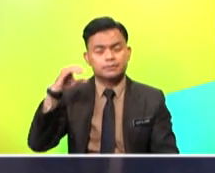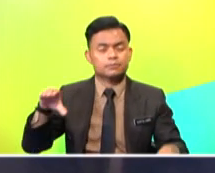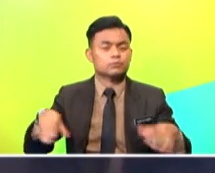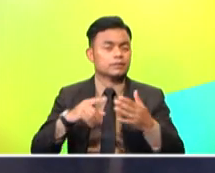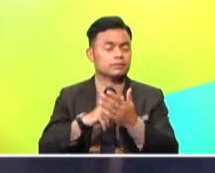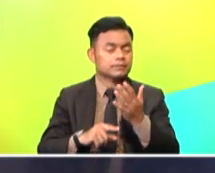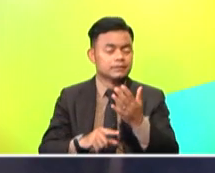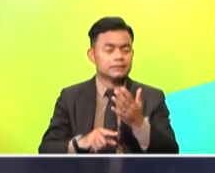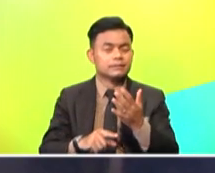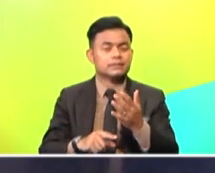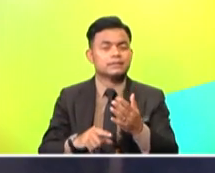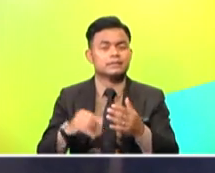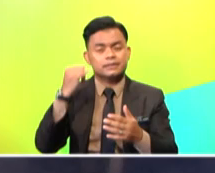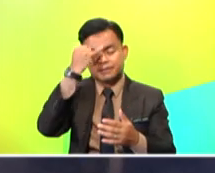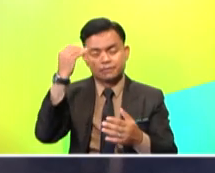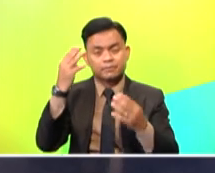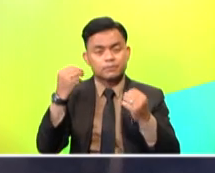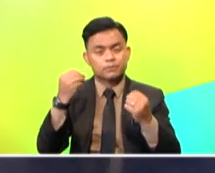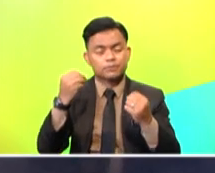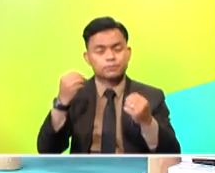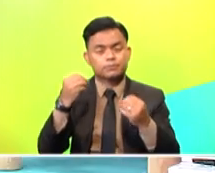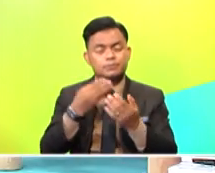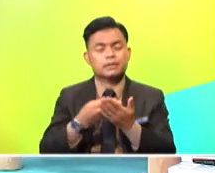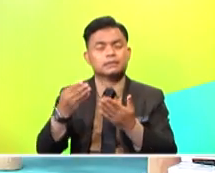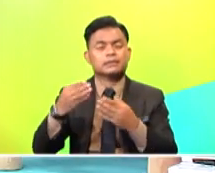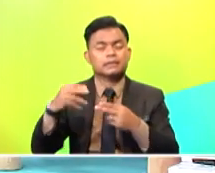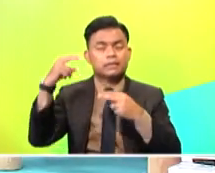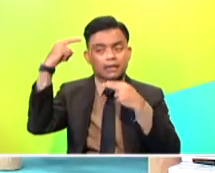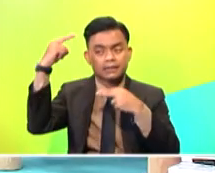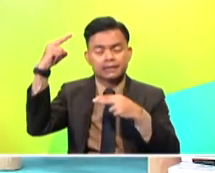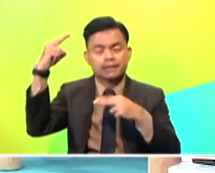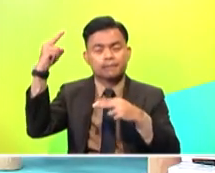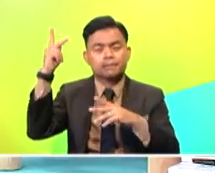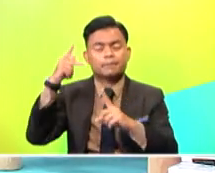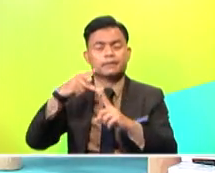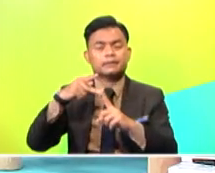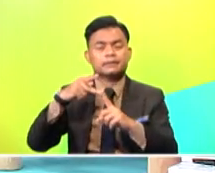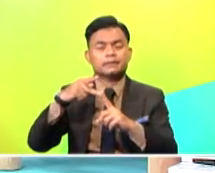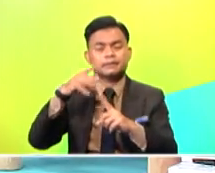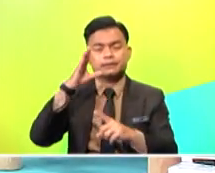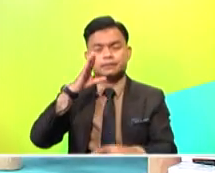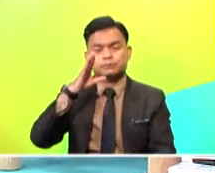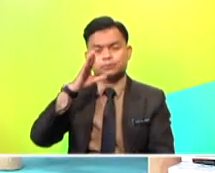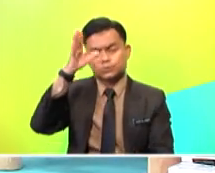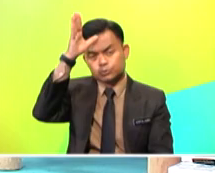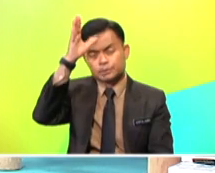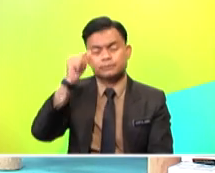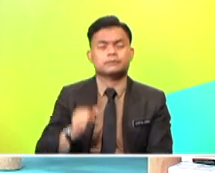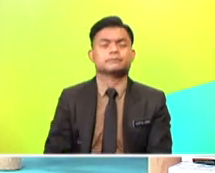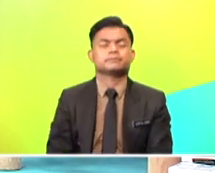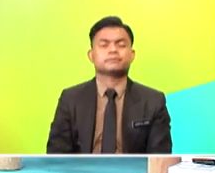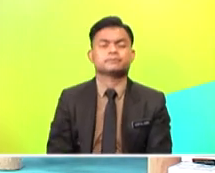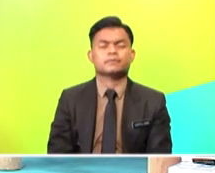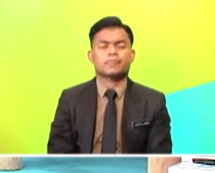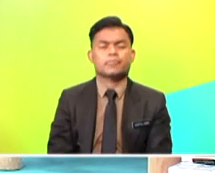Okey. Mulianya, bagus. Okey, yang paling penting sekarang cikgu nak murid-murid dekat